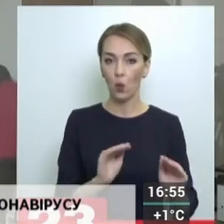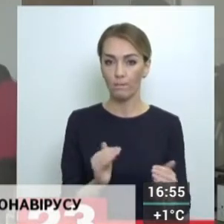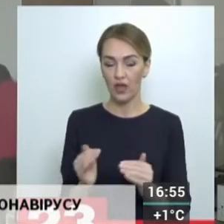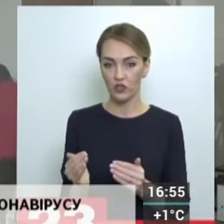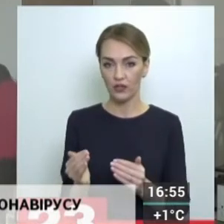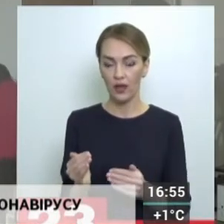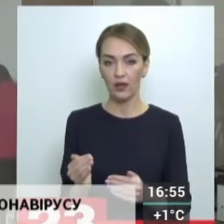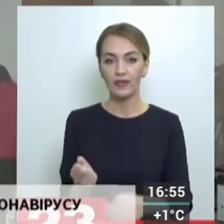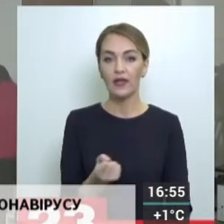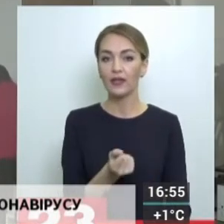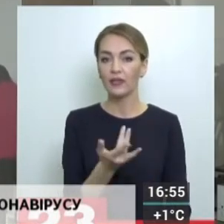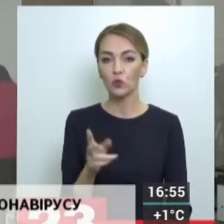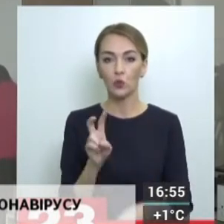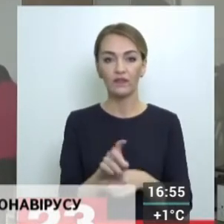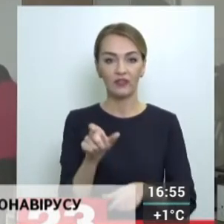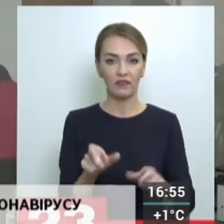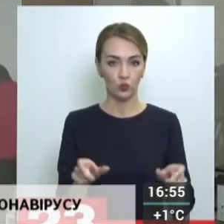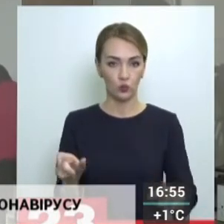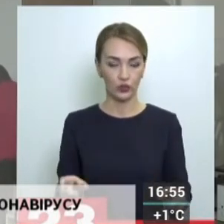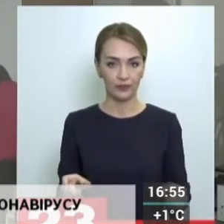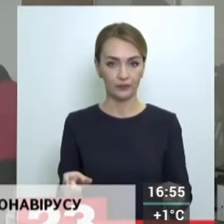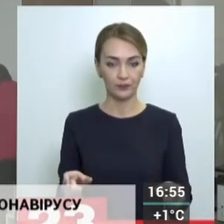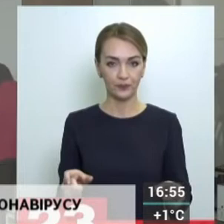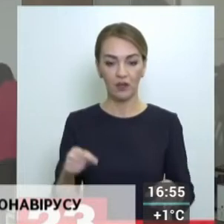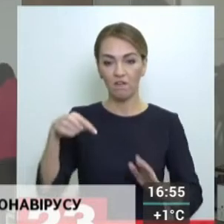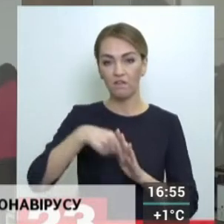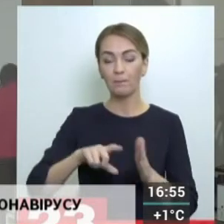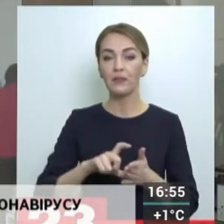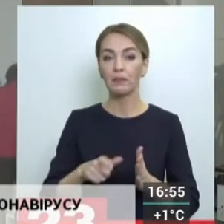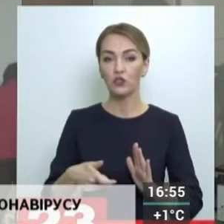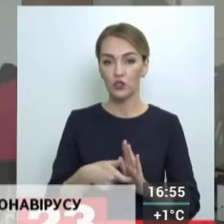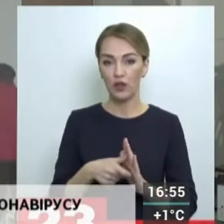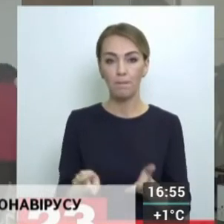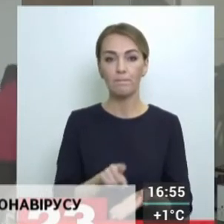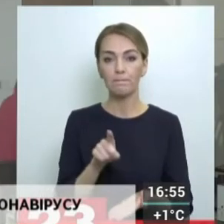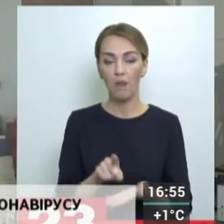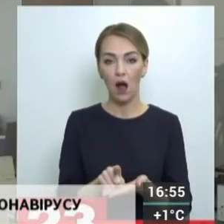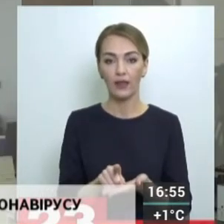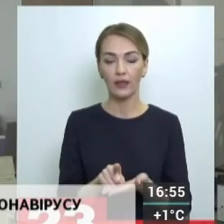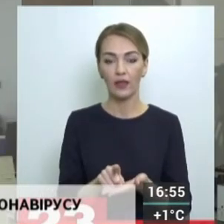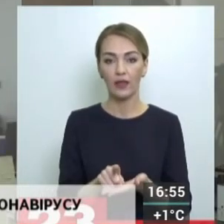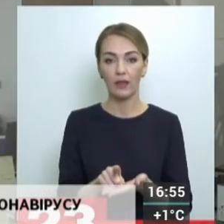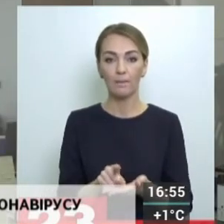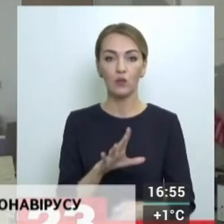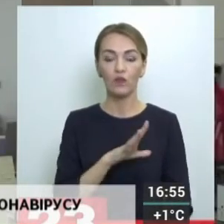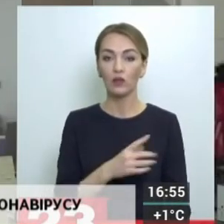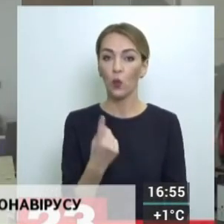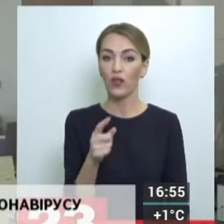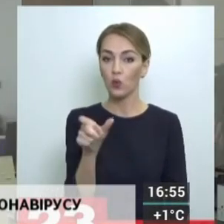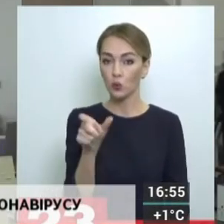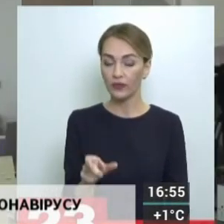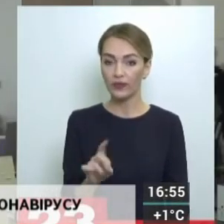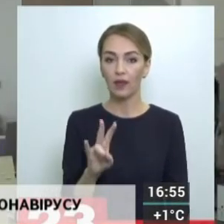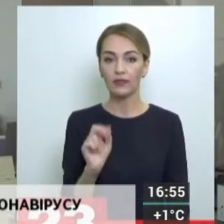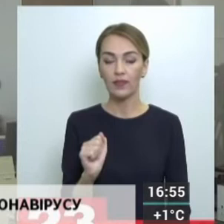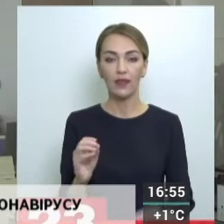за кількістю відвідувачів. В приміщеннях має перебувати одна людина на